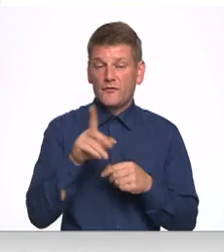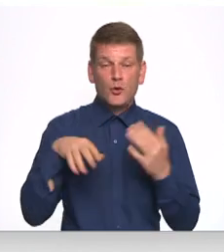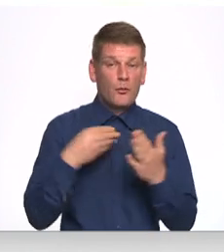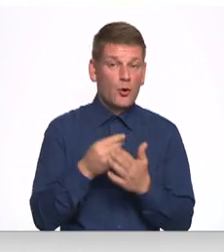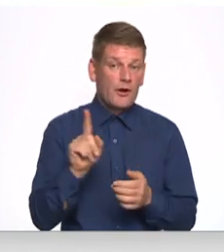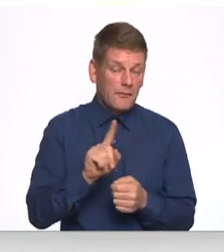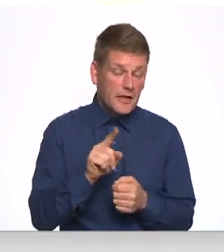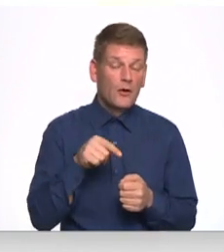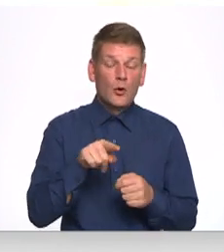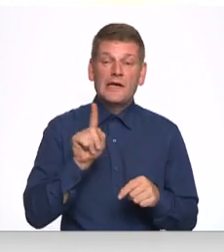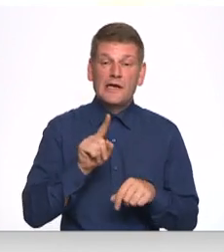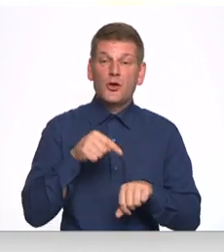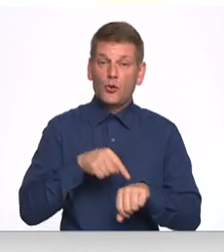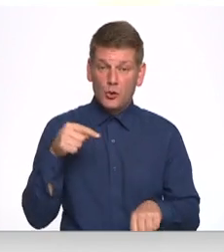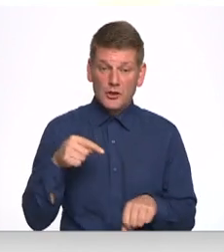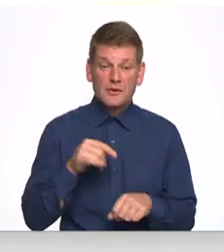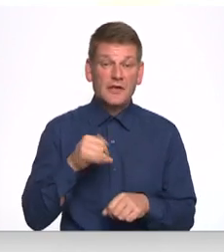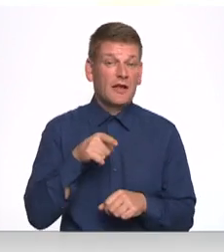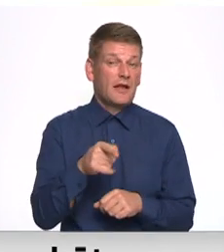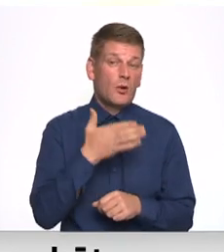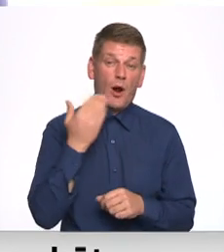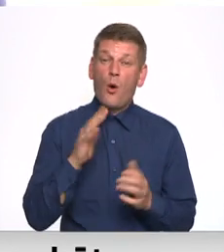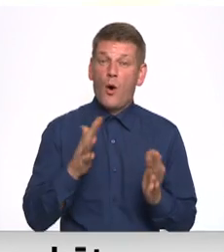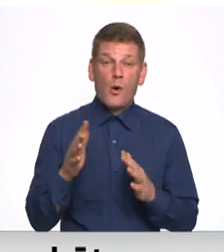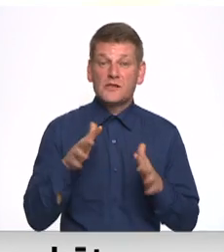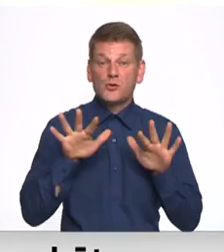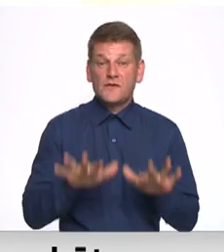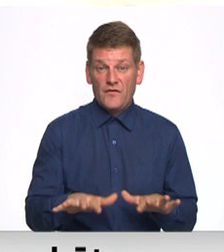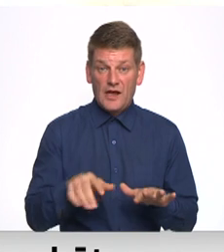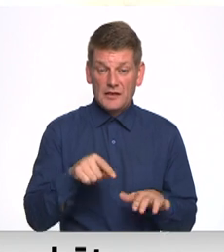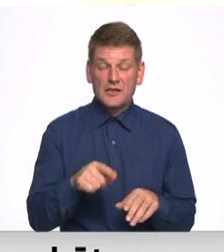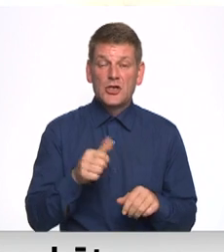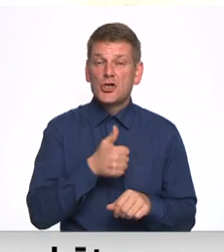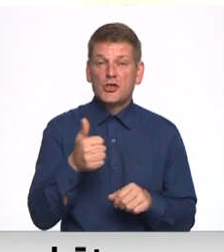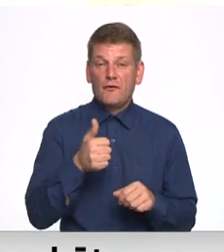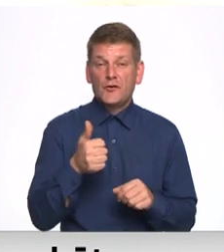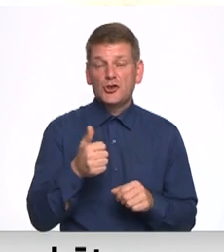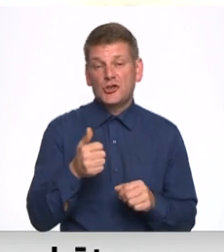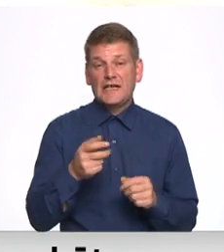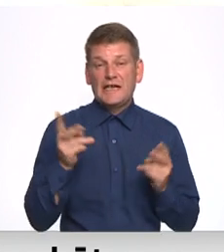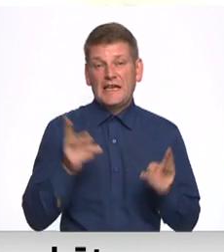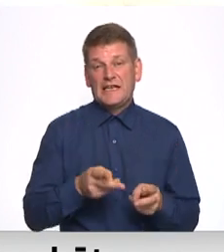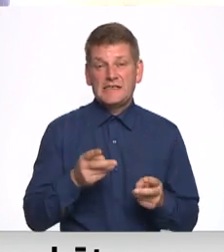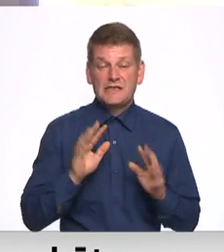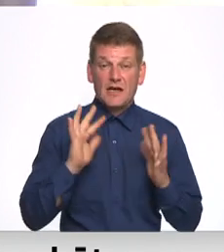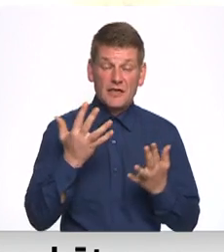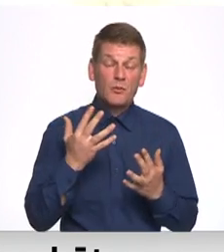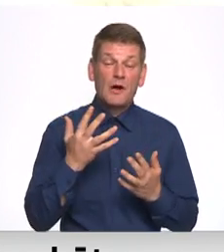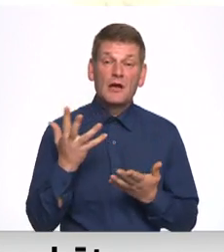ir jūtami. Tad, nu, ja tev nav kaut kas uz vietas, sevišķi krīzes gadījumā, tad nu, dabūt